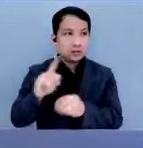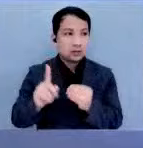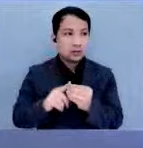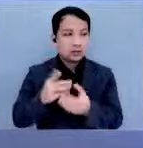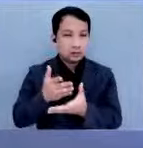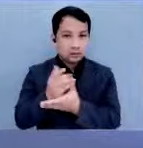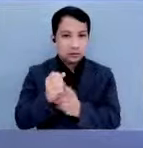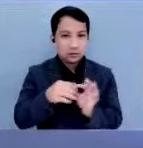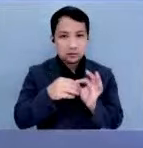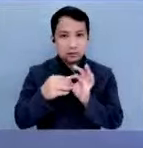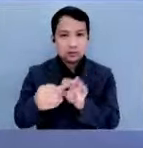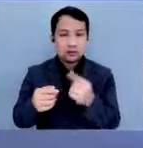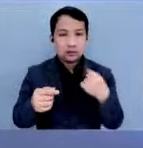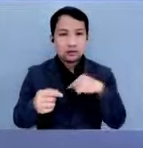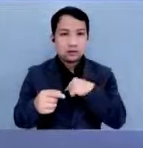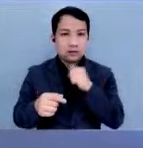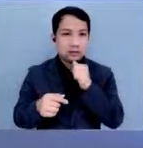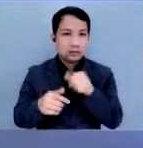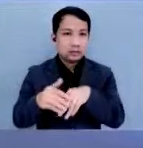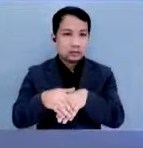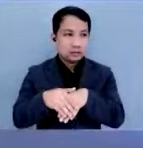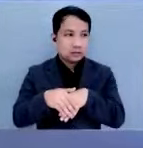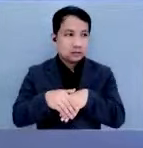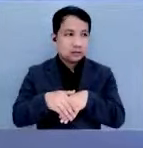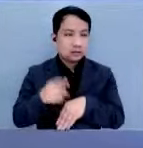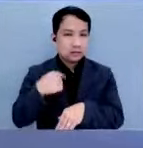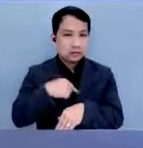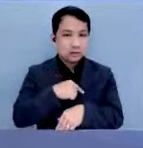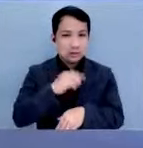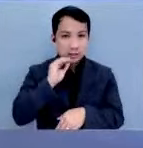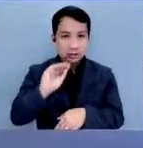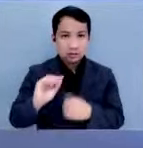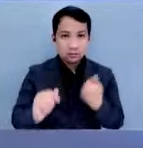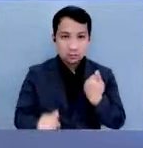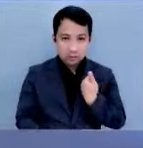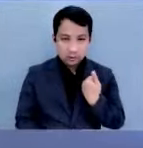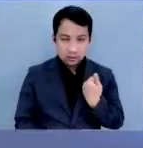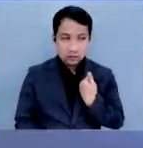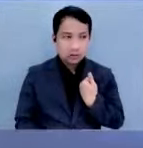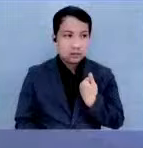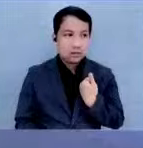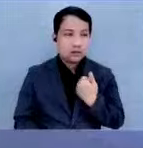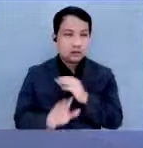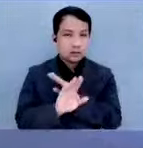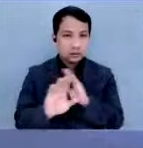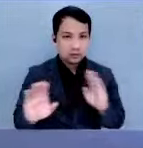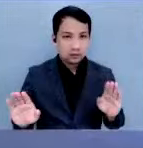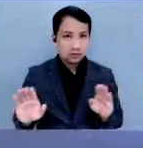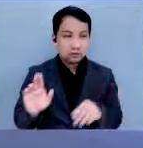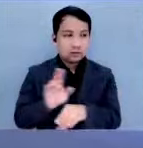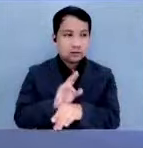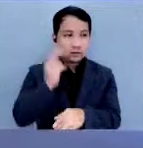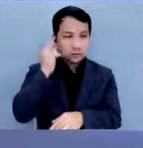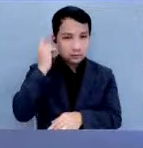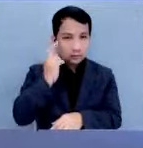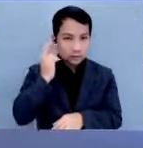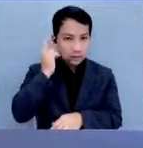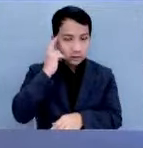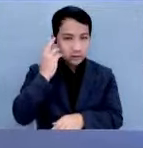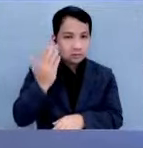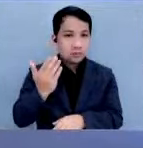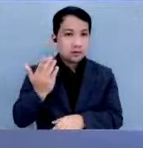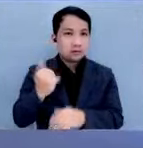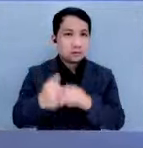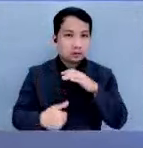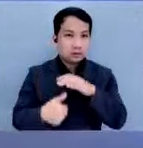testigo na hindi magsalita laban sa kanyang sarili. Pero hindi kailanman pwedeng gamitin itong dahilan para hindi magpakita sa